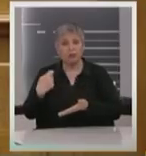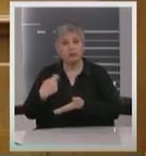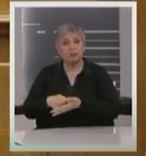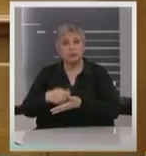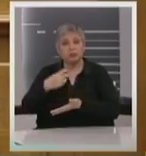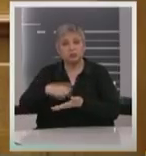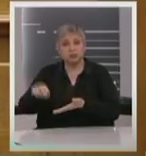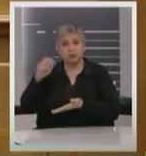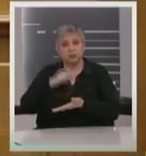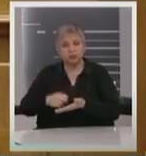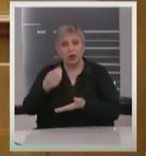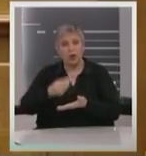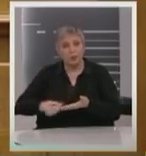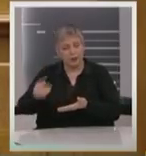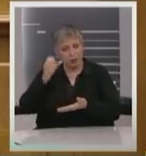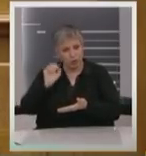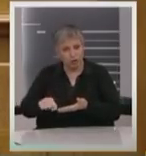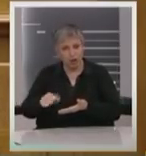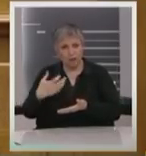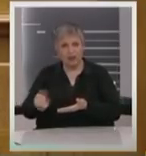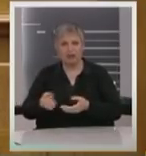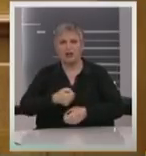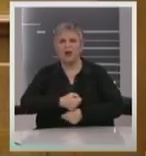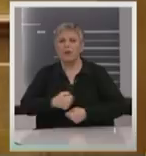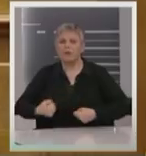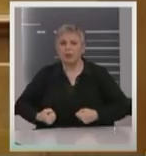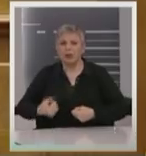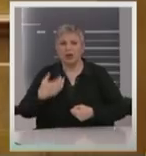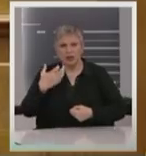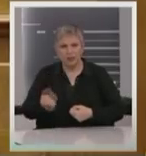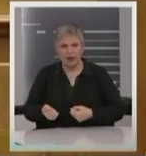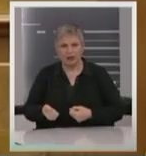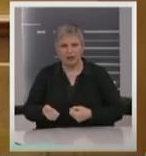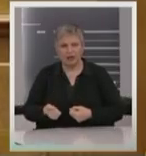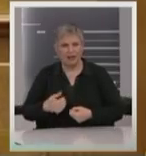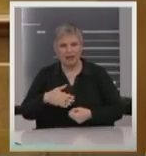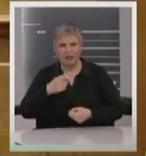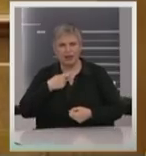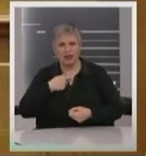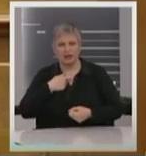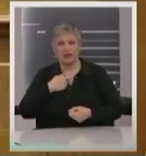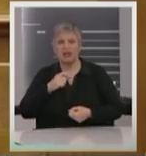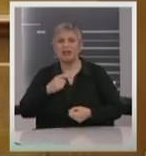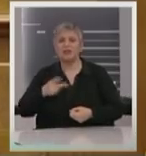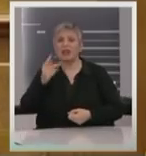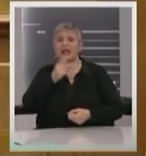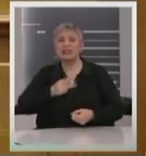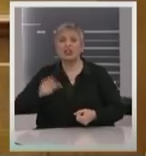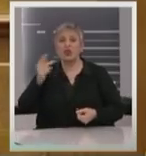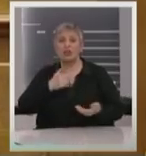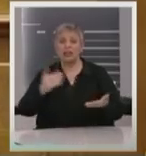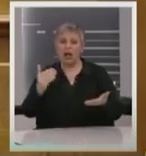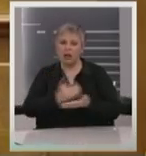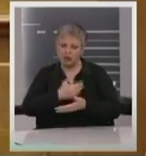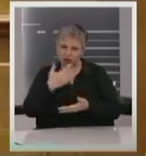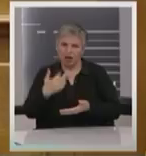υπάρχει. Αχρίαστη λιτότητα, ναι, υπάρχει. Και υπάρχει βέβαια και πλεώνασμα κοινωνικής αδικίας. Η